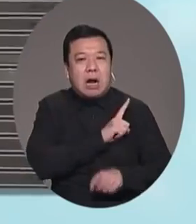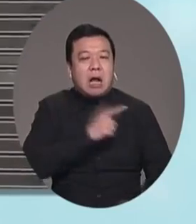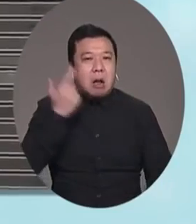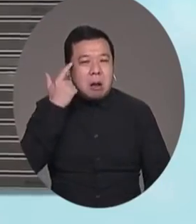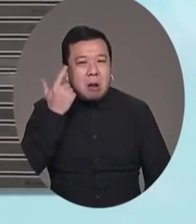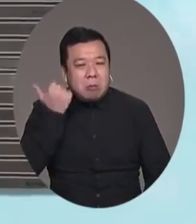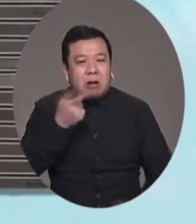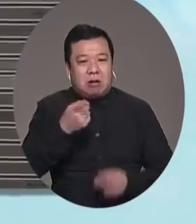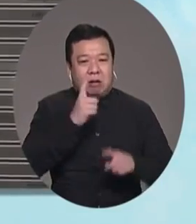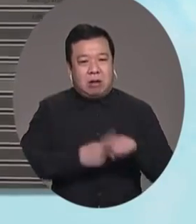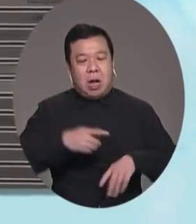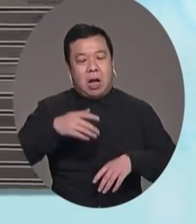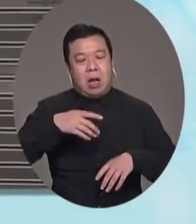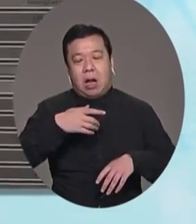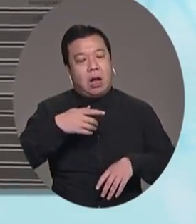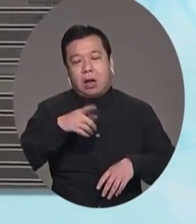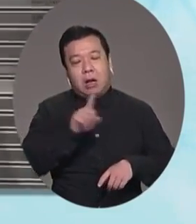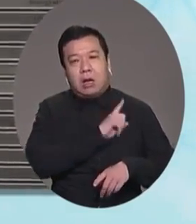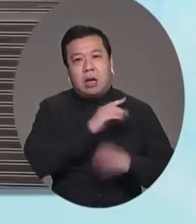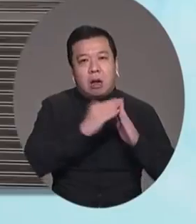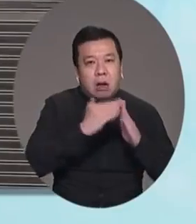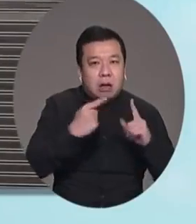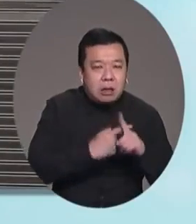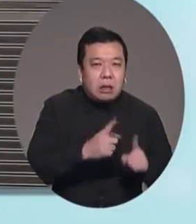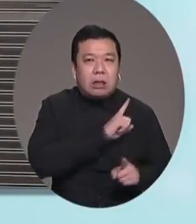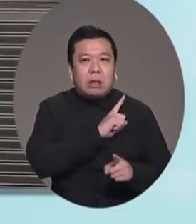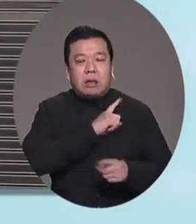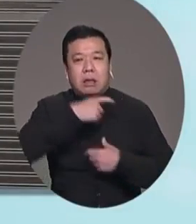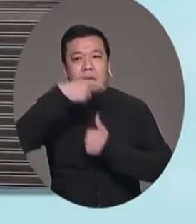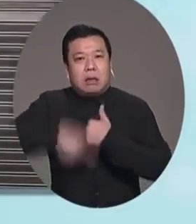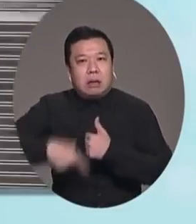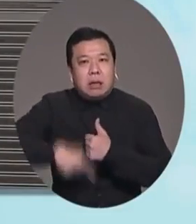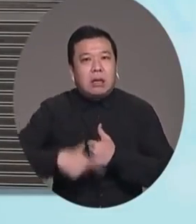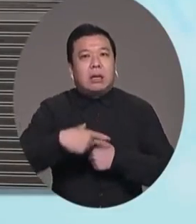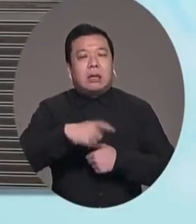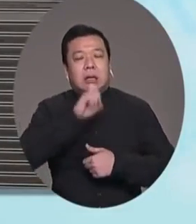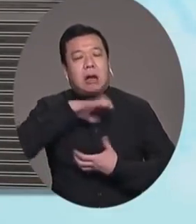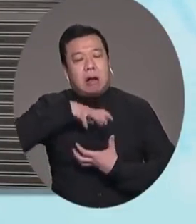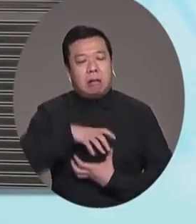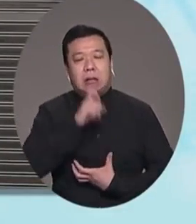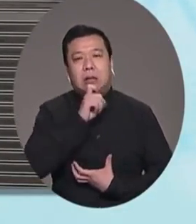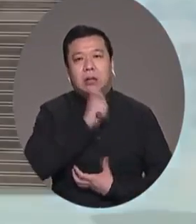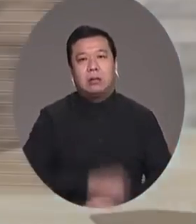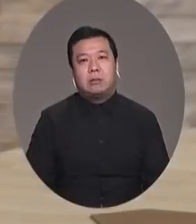纸写几日，其实对于他自己对于家人都是一个心理的很大的压力。